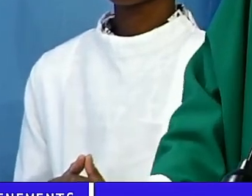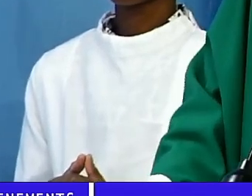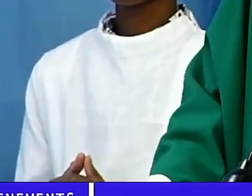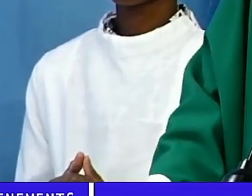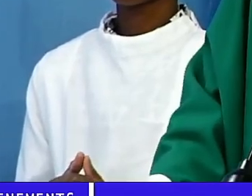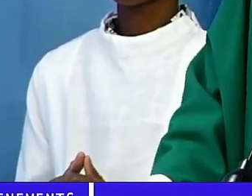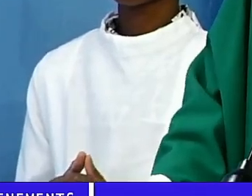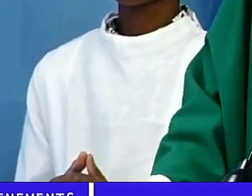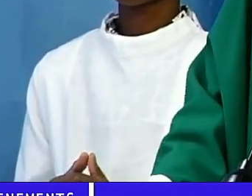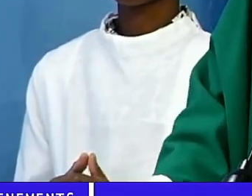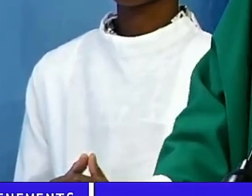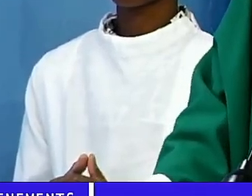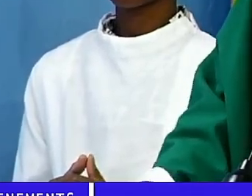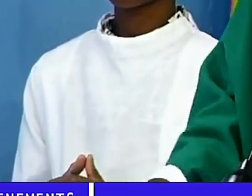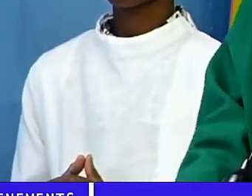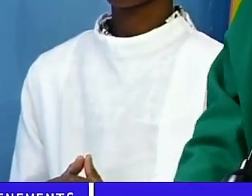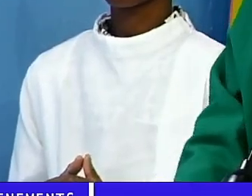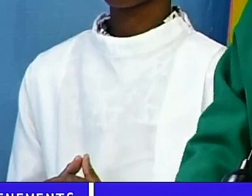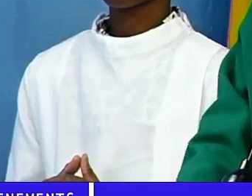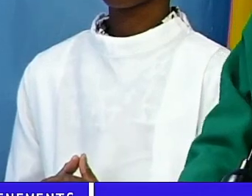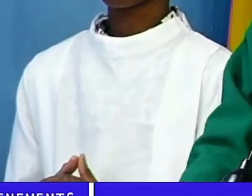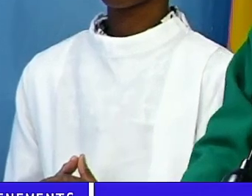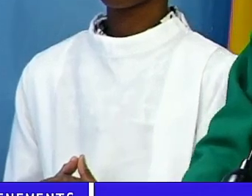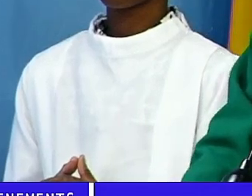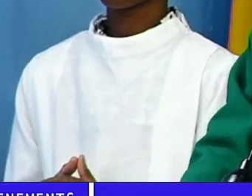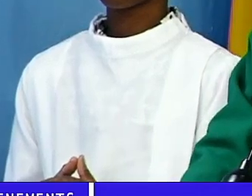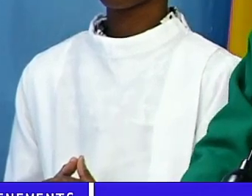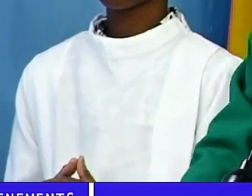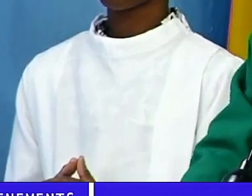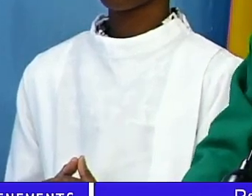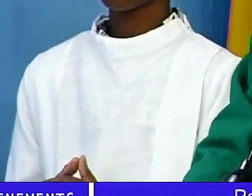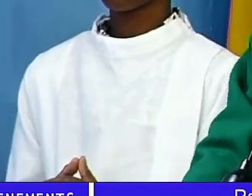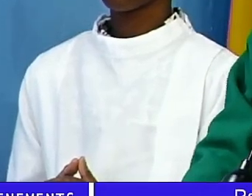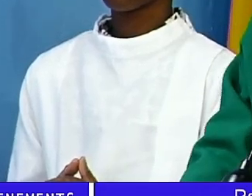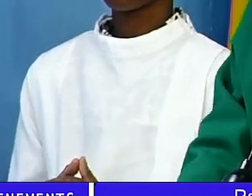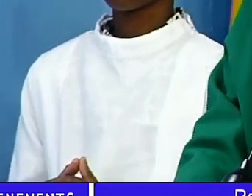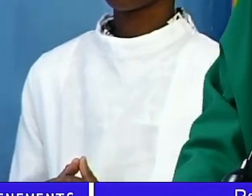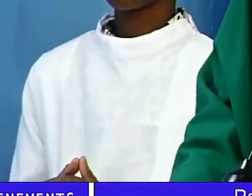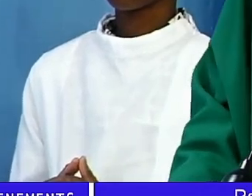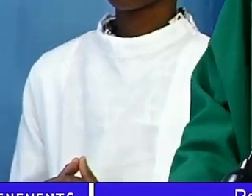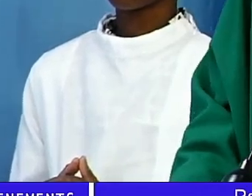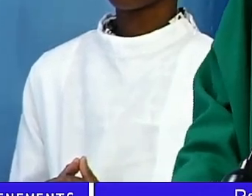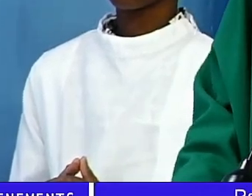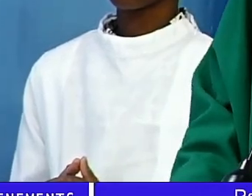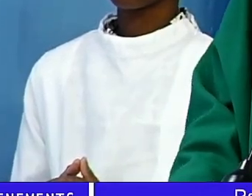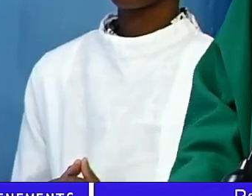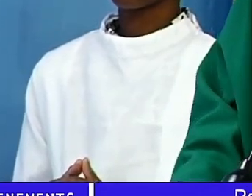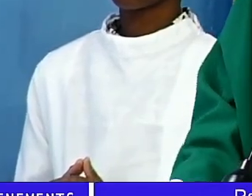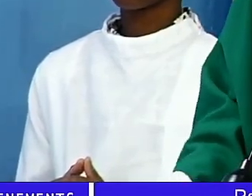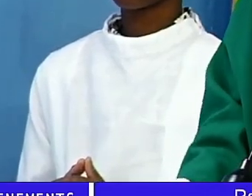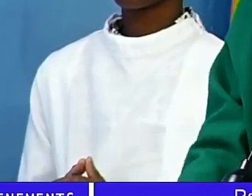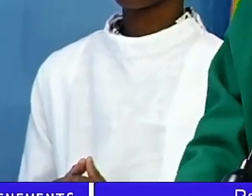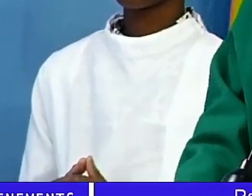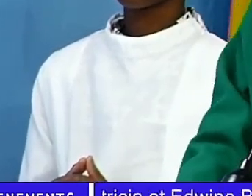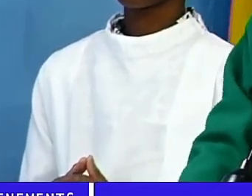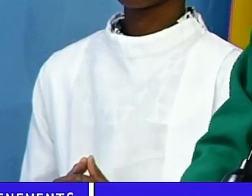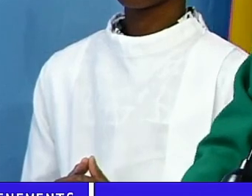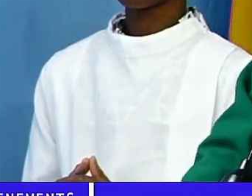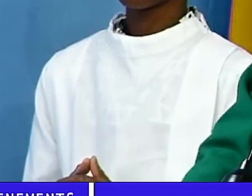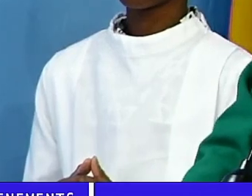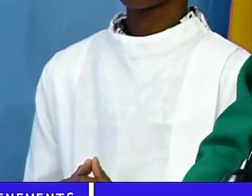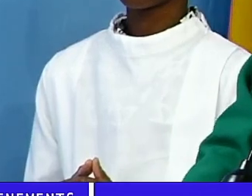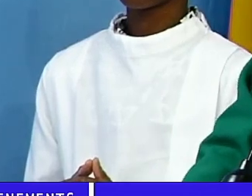Pardon pour péché nous. Yo. Pardon pour chaque erreur nous fait dans la vie nous. Nous allons demander bon Dieu pardon pour